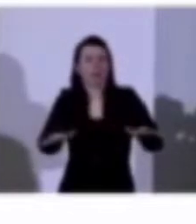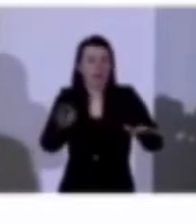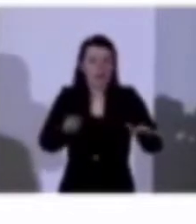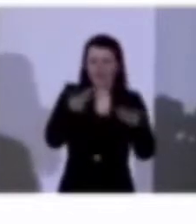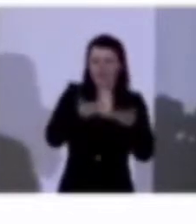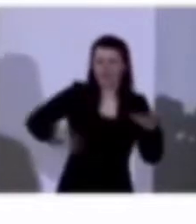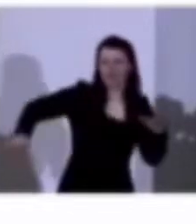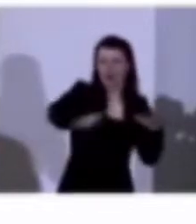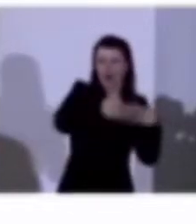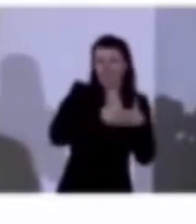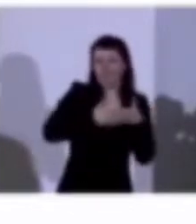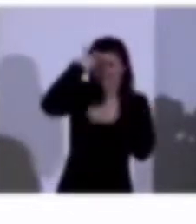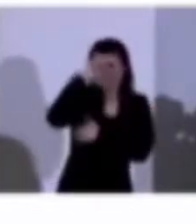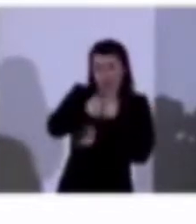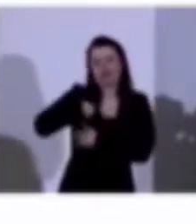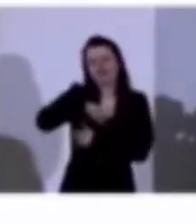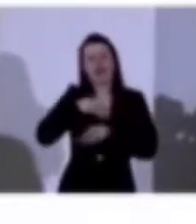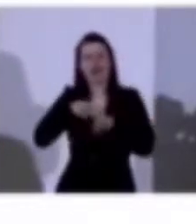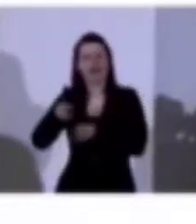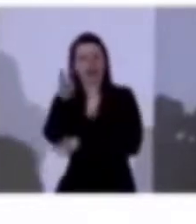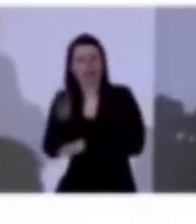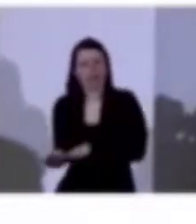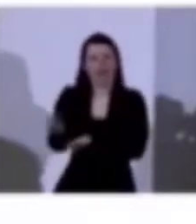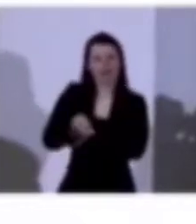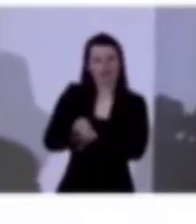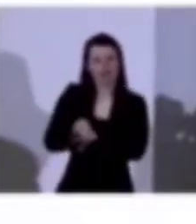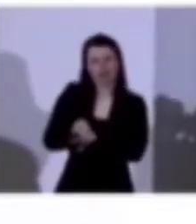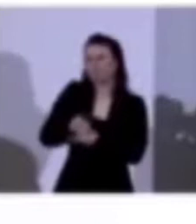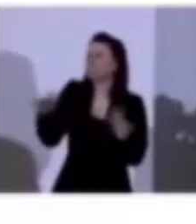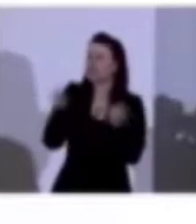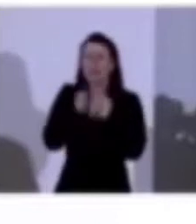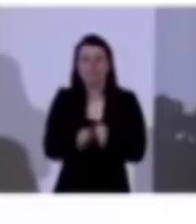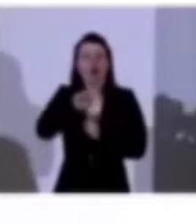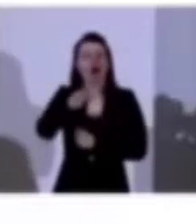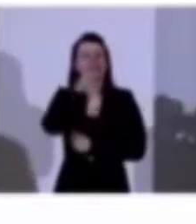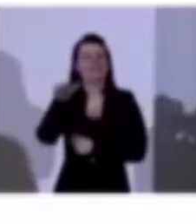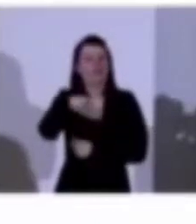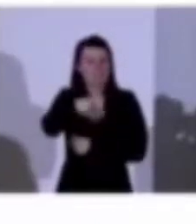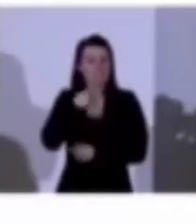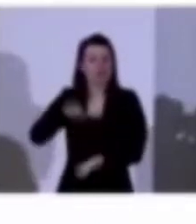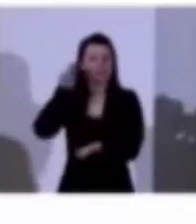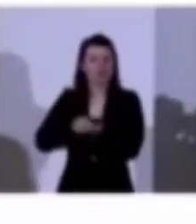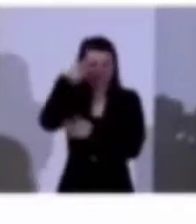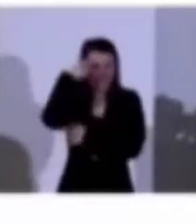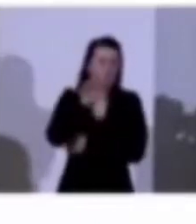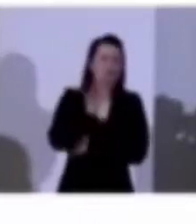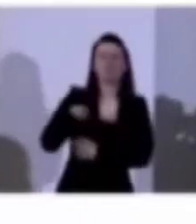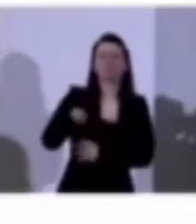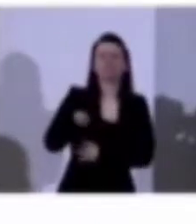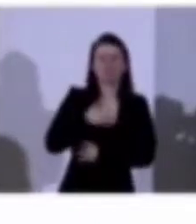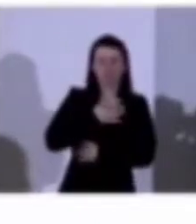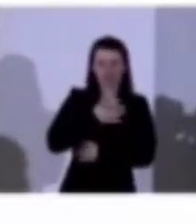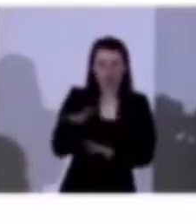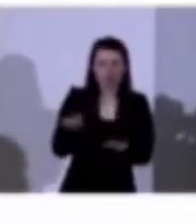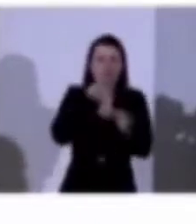territori abbiamo anche giu due canali che sono da una parte la possibilità di prenotare tramite gli atm che sarebbe i nostri postamat per intenderci